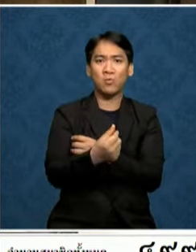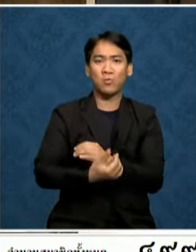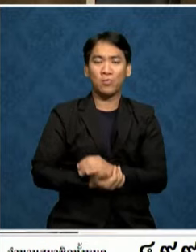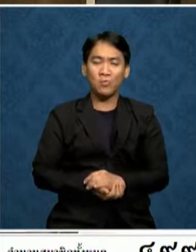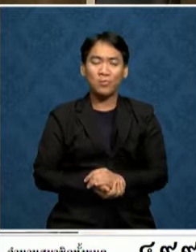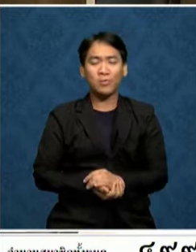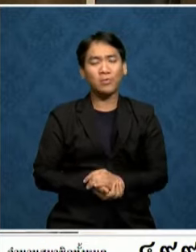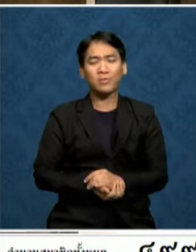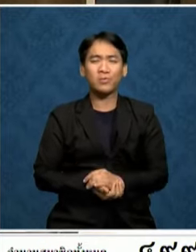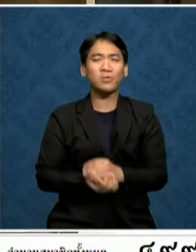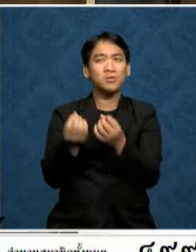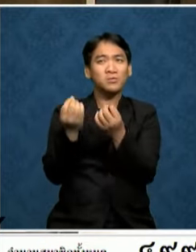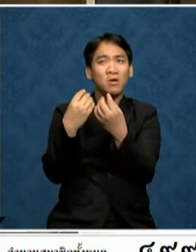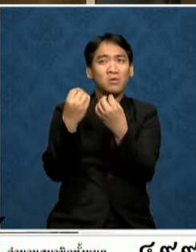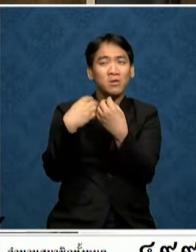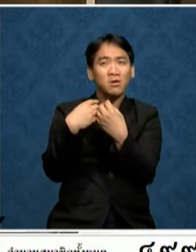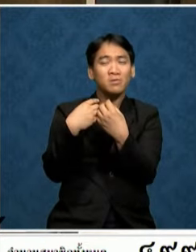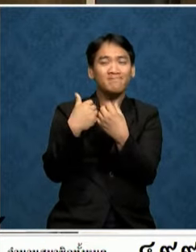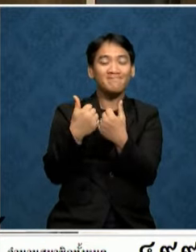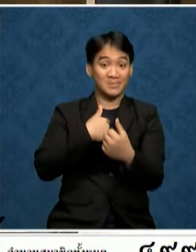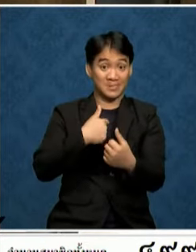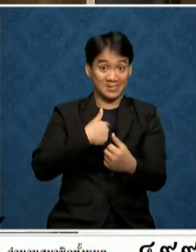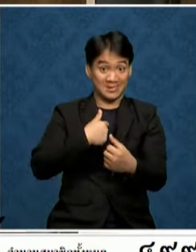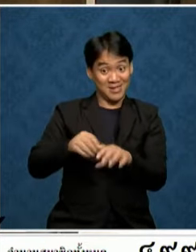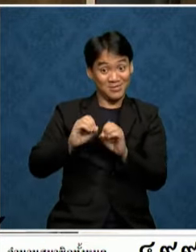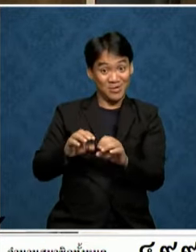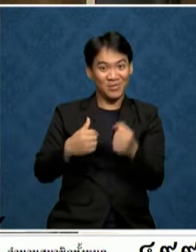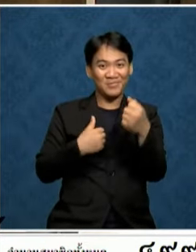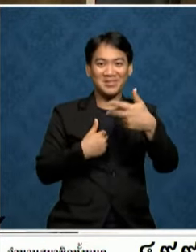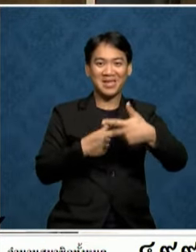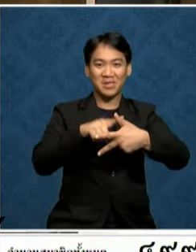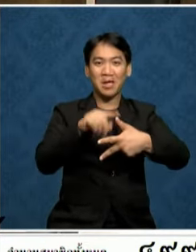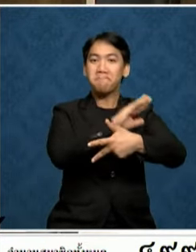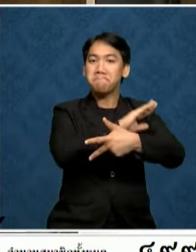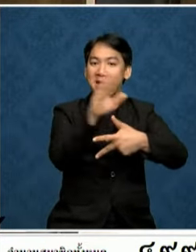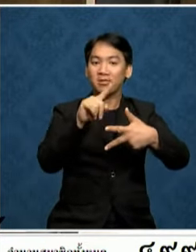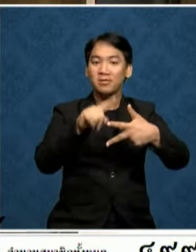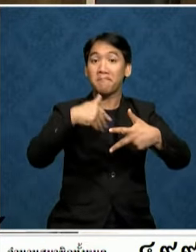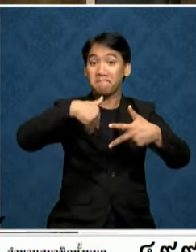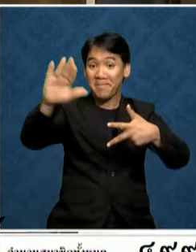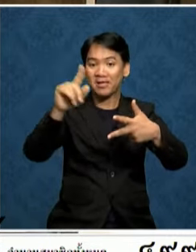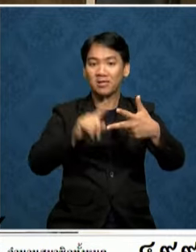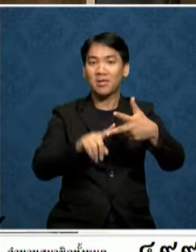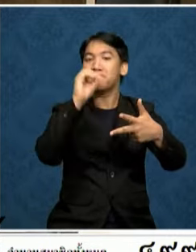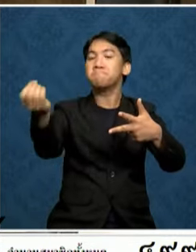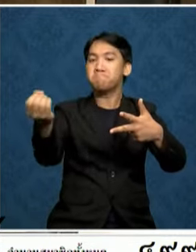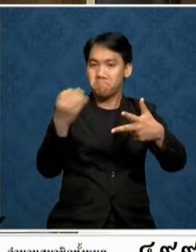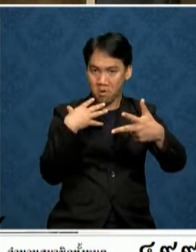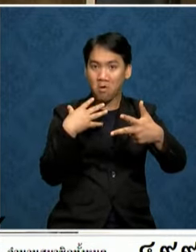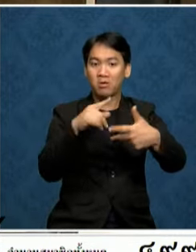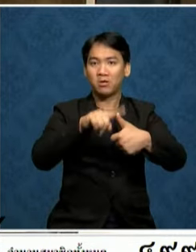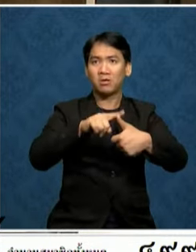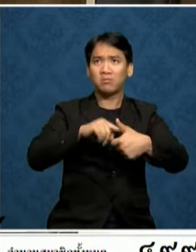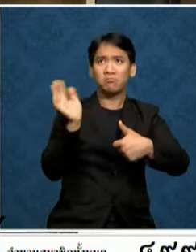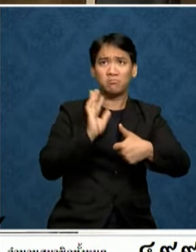เนี่ยจะส่งผลดีกับเขาดิฉันจะสอนอยู่ 3อย่างก็คือไม่ไปบอกไม่คือให้เด็กรู้จักการปฏิเสธ